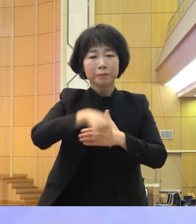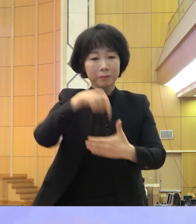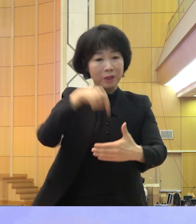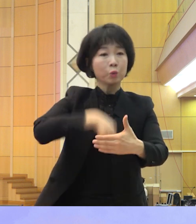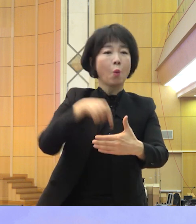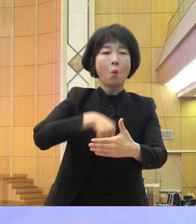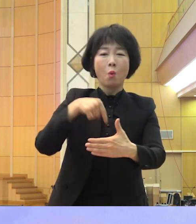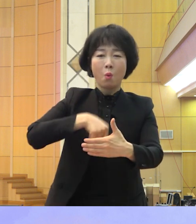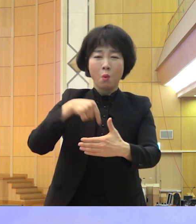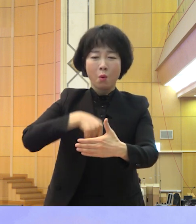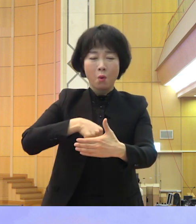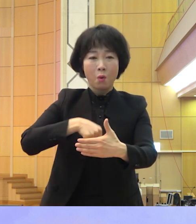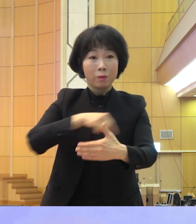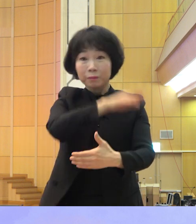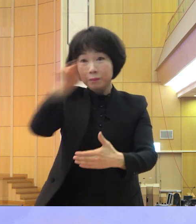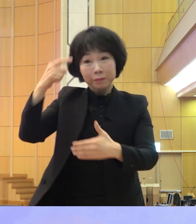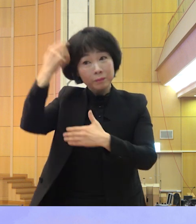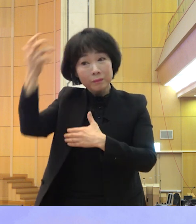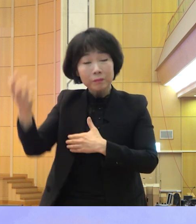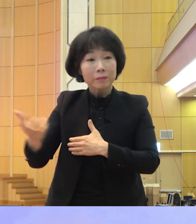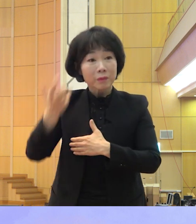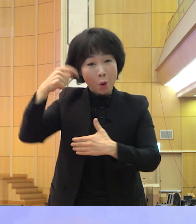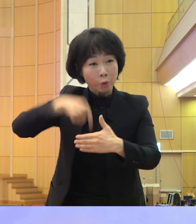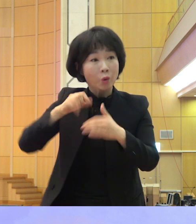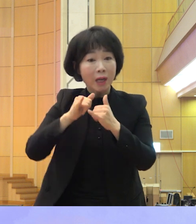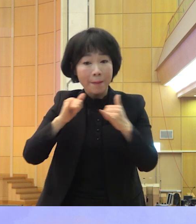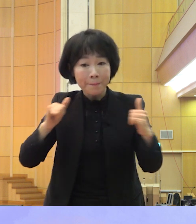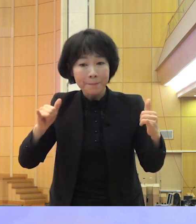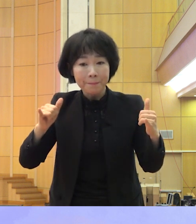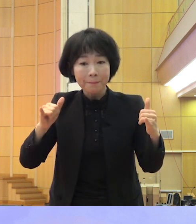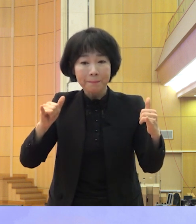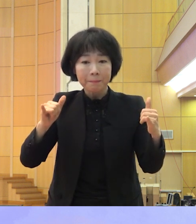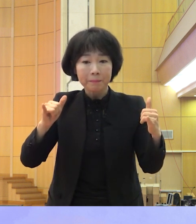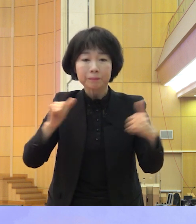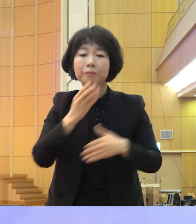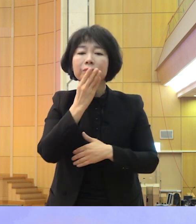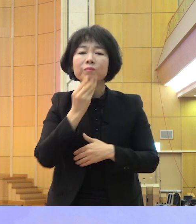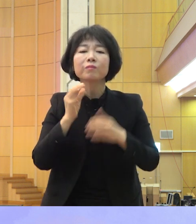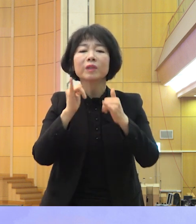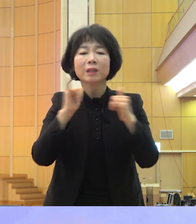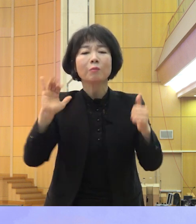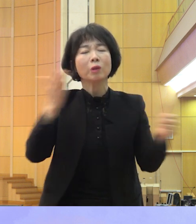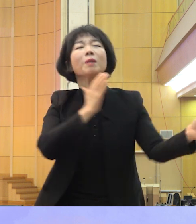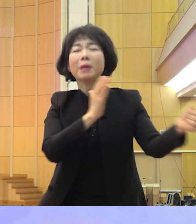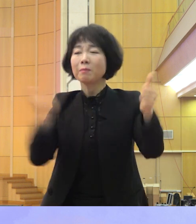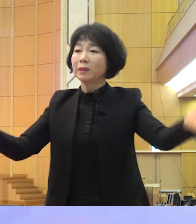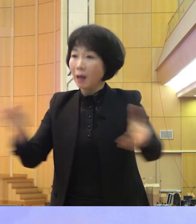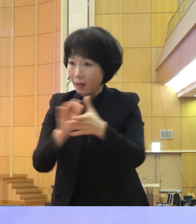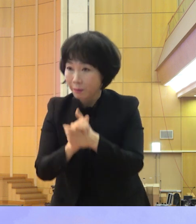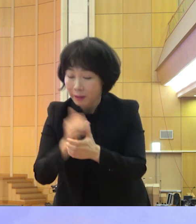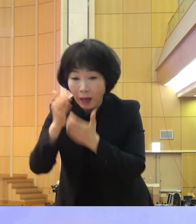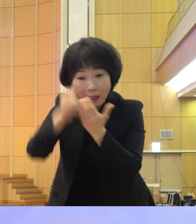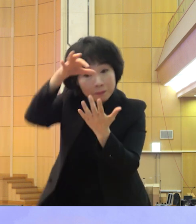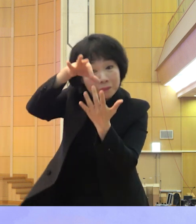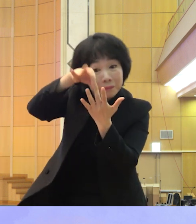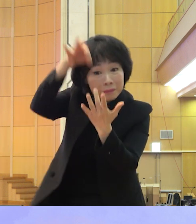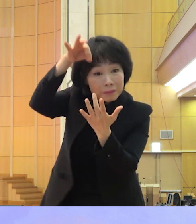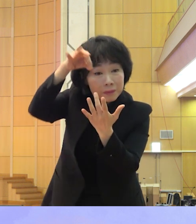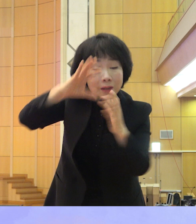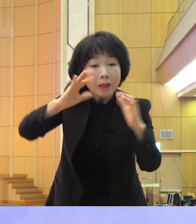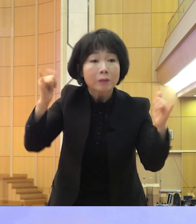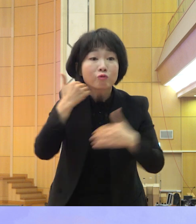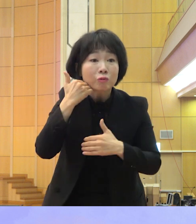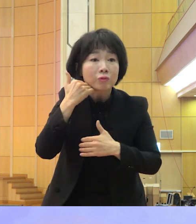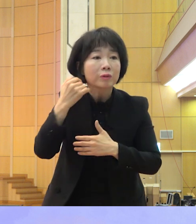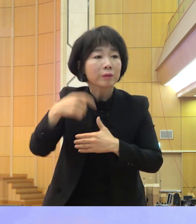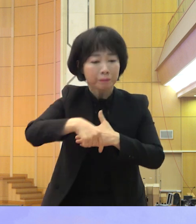이면적이라면 내 속사람, 영혼, 내 속사람이 유대인이 되어 있나 봐. 영적으로 하나님이 택한 백성이